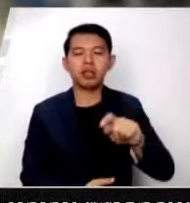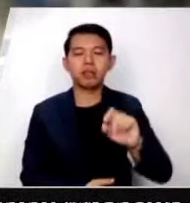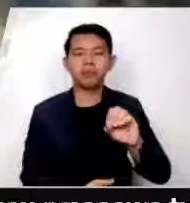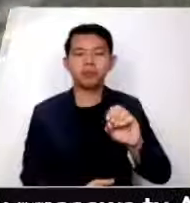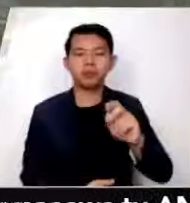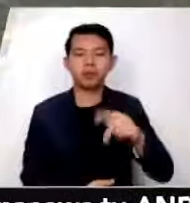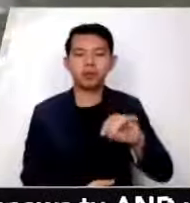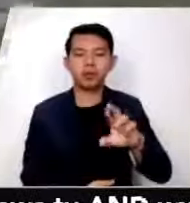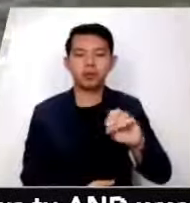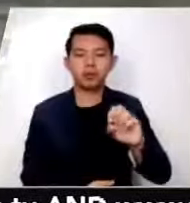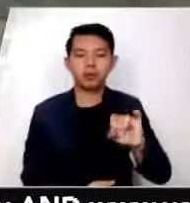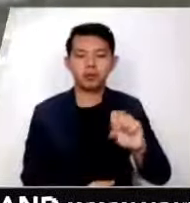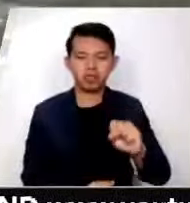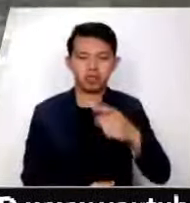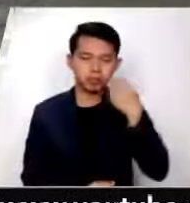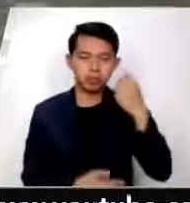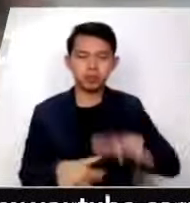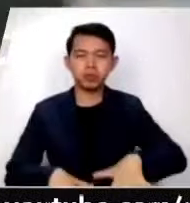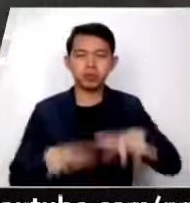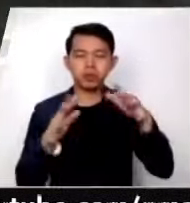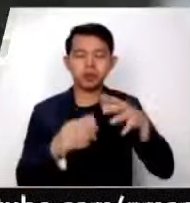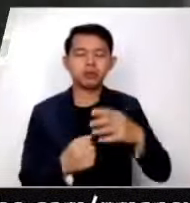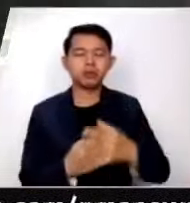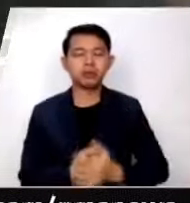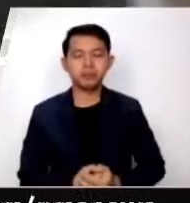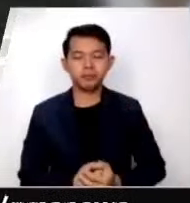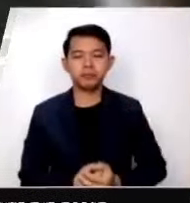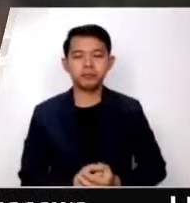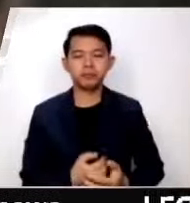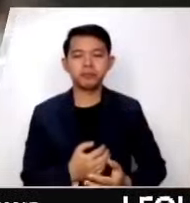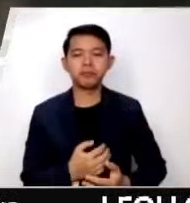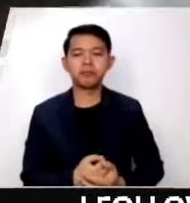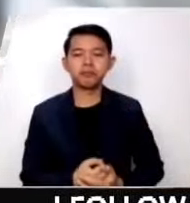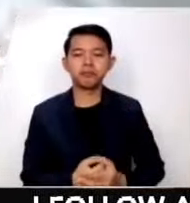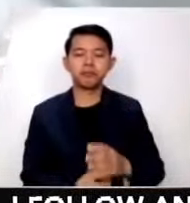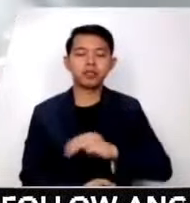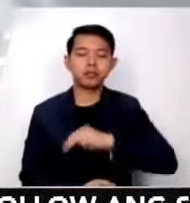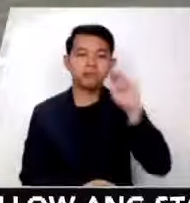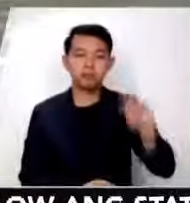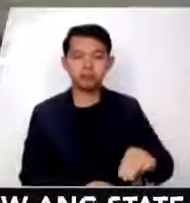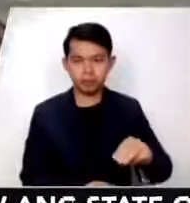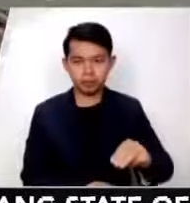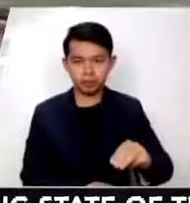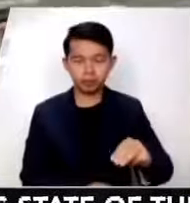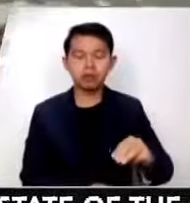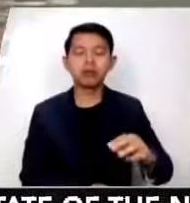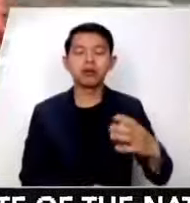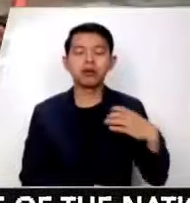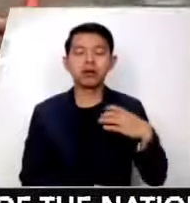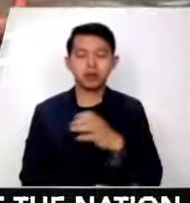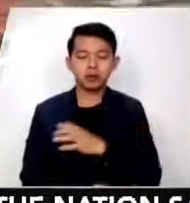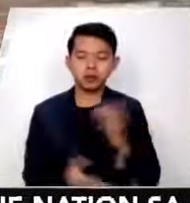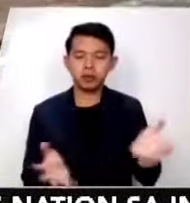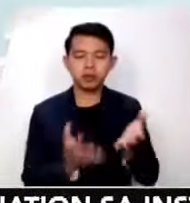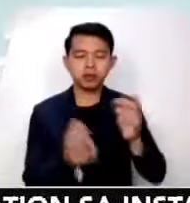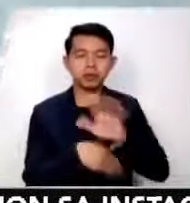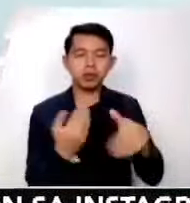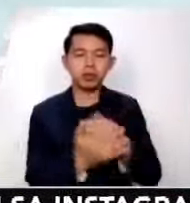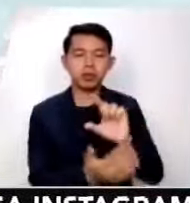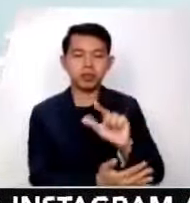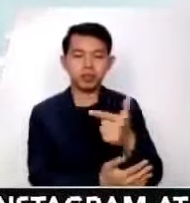24. Magpapasa naman ng resolusyon ang Metro Manila Council para himukin ang mga LGU na magpasa ng